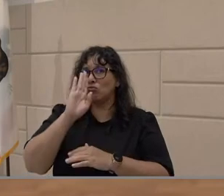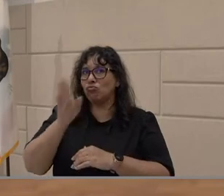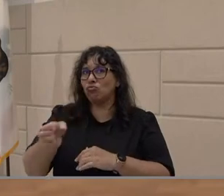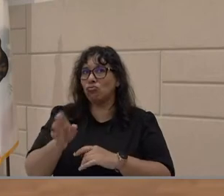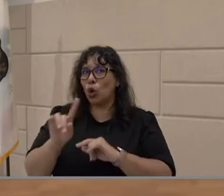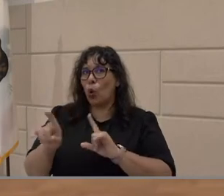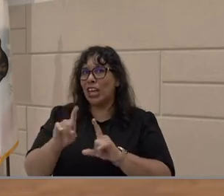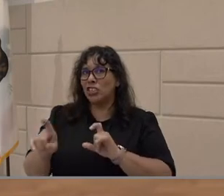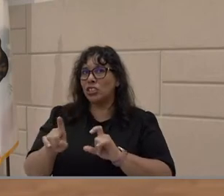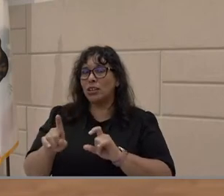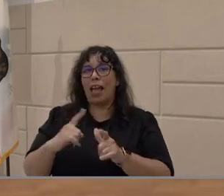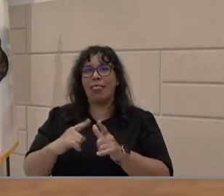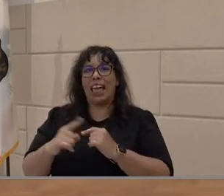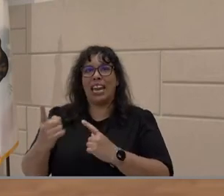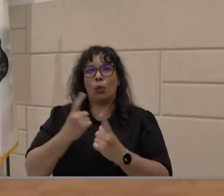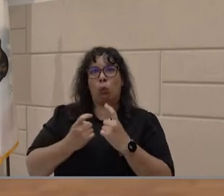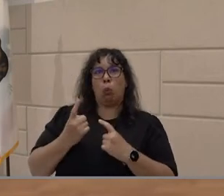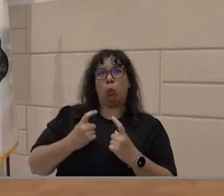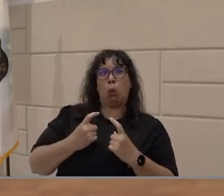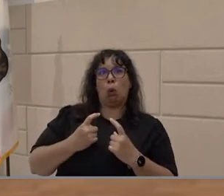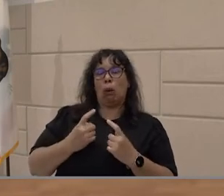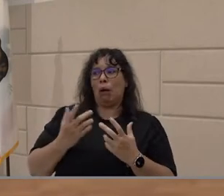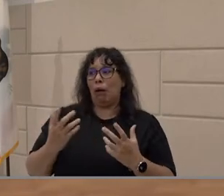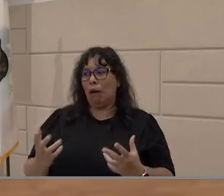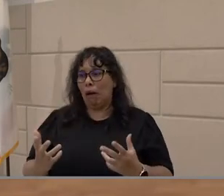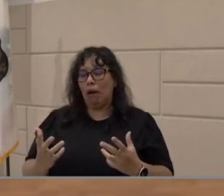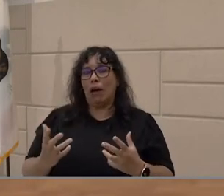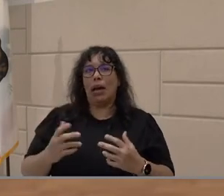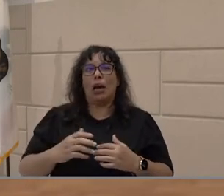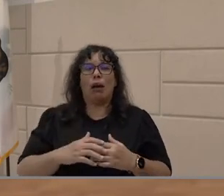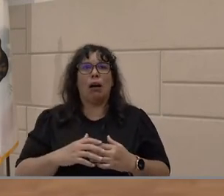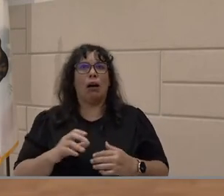ម្នាក់ហ្នឹងឈ្មោះ Baron ណាបាទឈ្មោះ Baron Lim